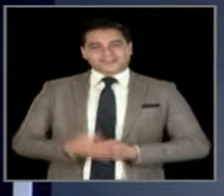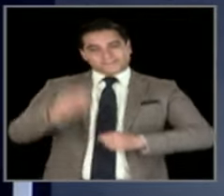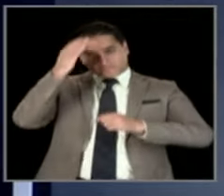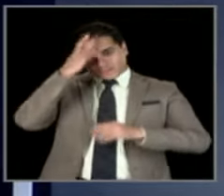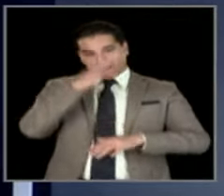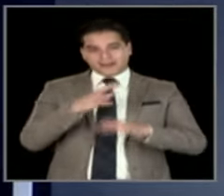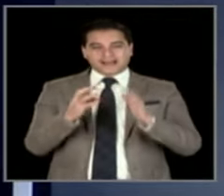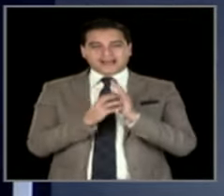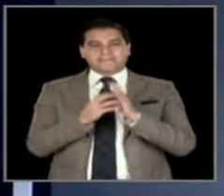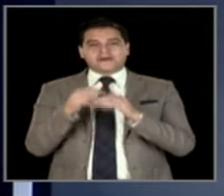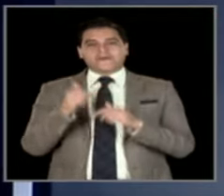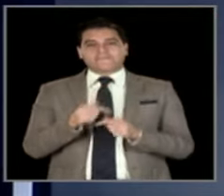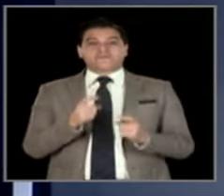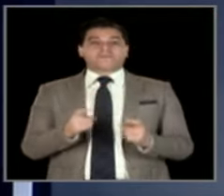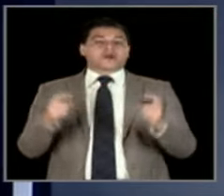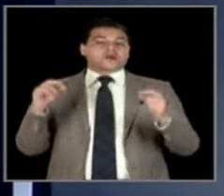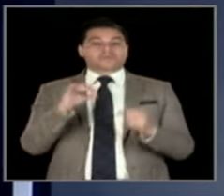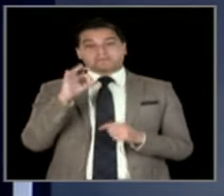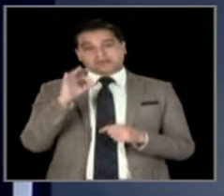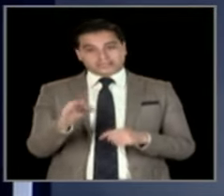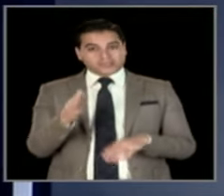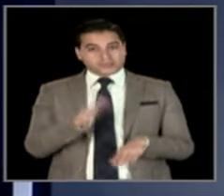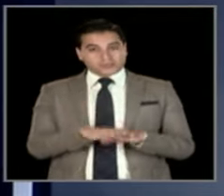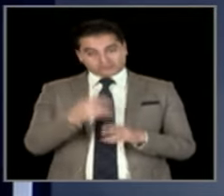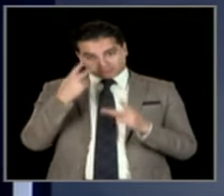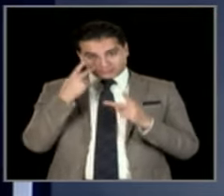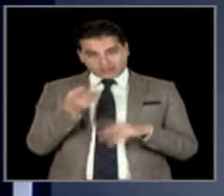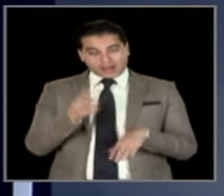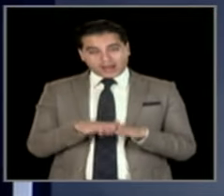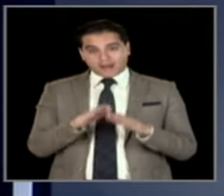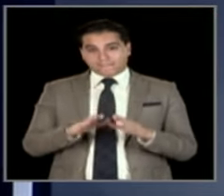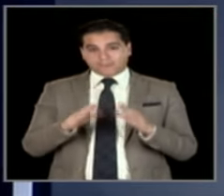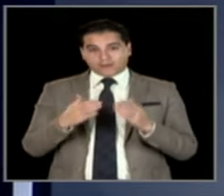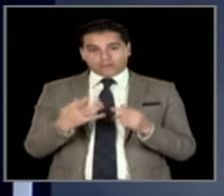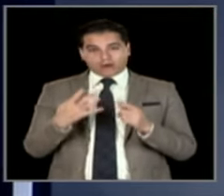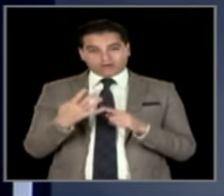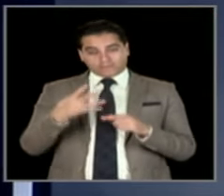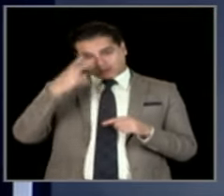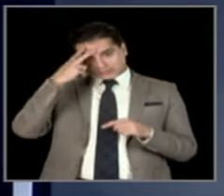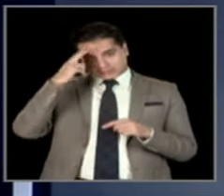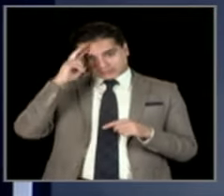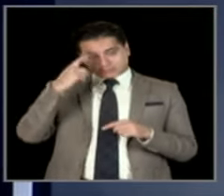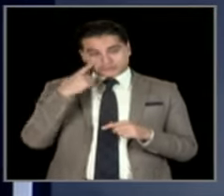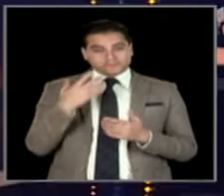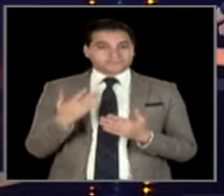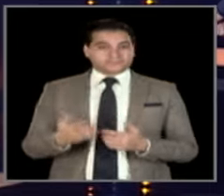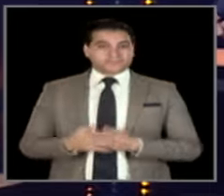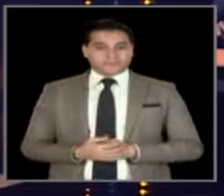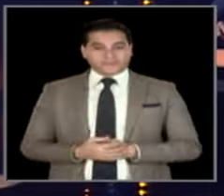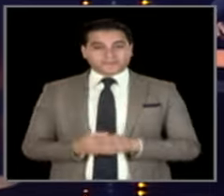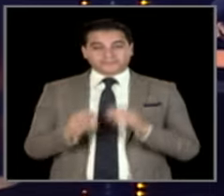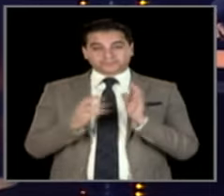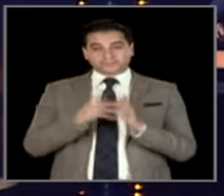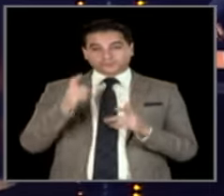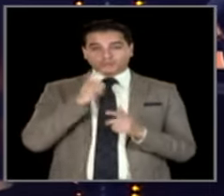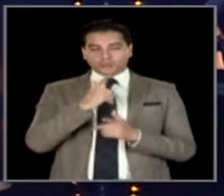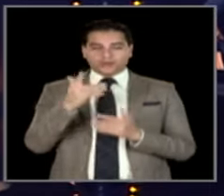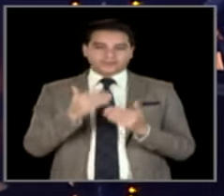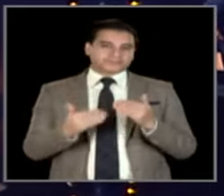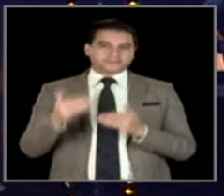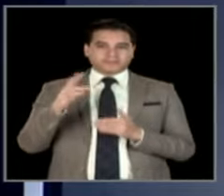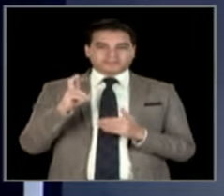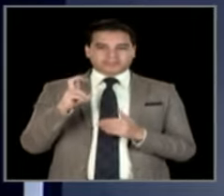عباقرة الجامعات ومباراة مهمة جدا في المجموعة الرابعة. والنتيجة جامعة سوهاج